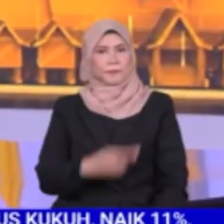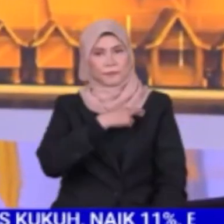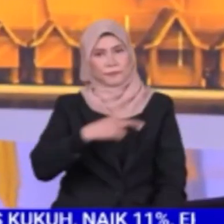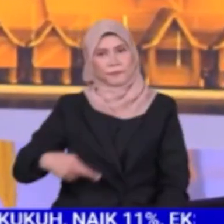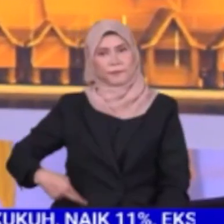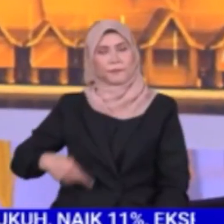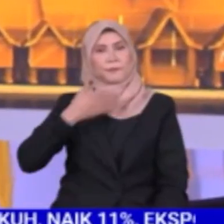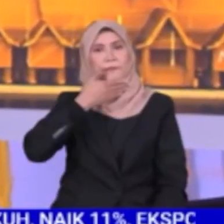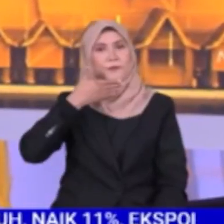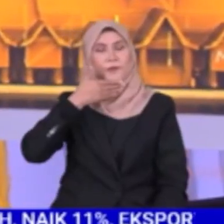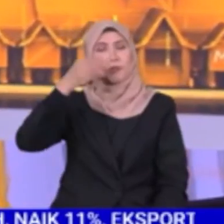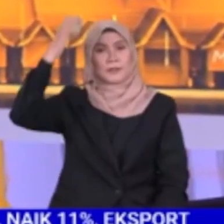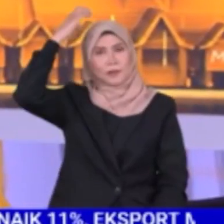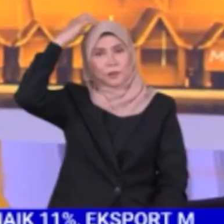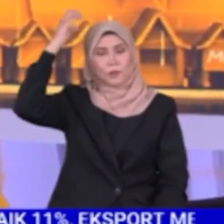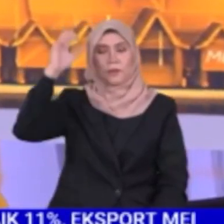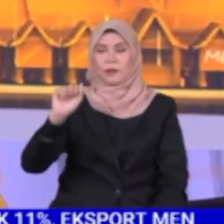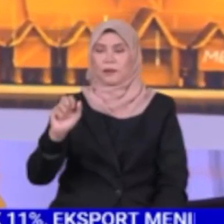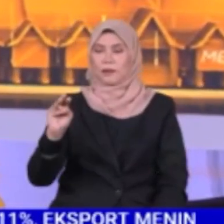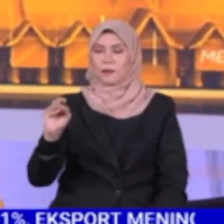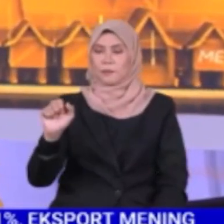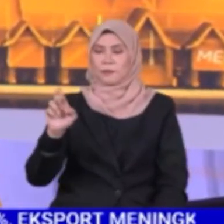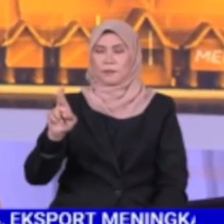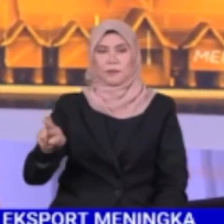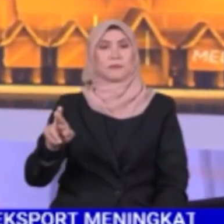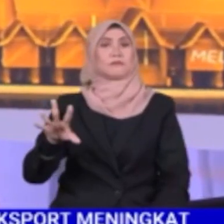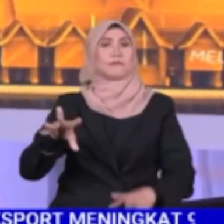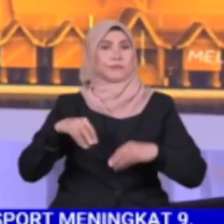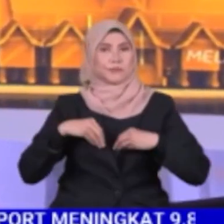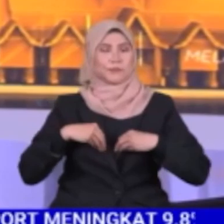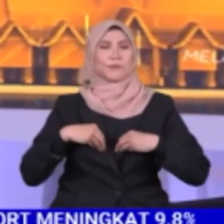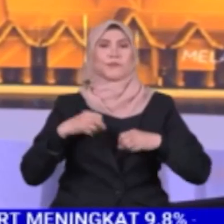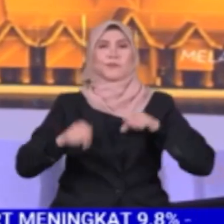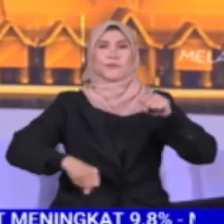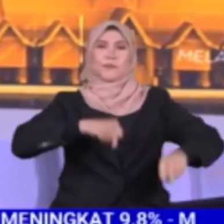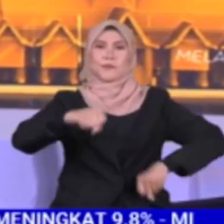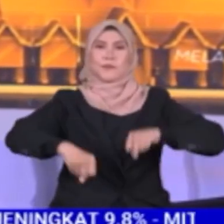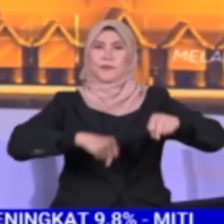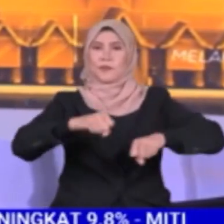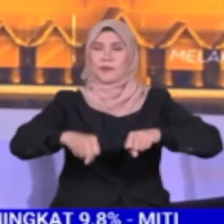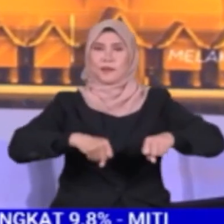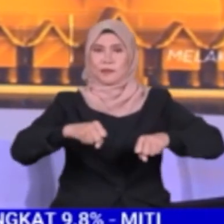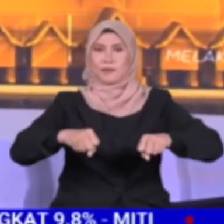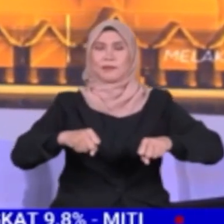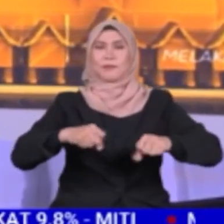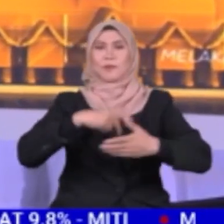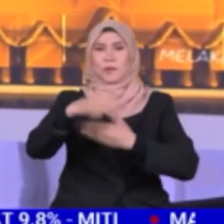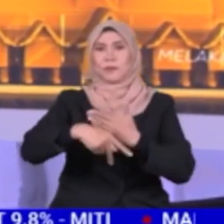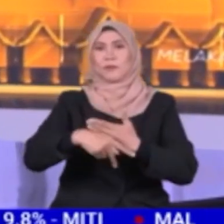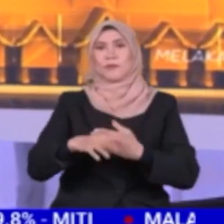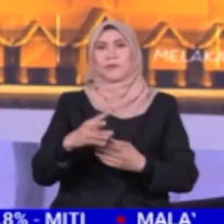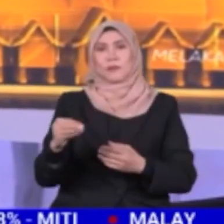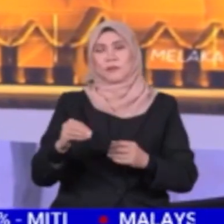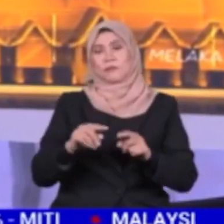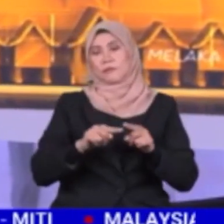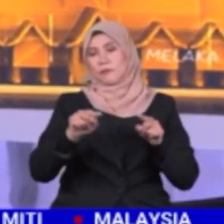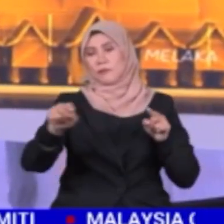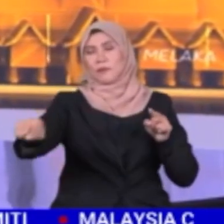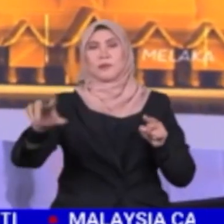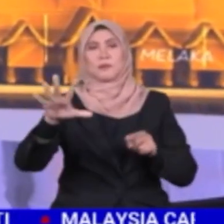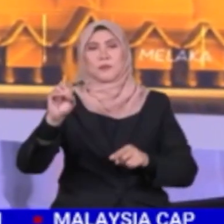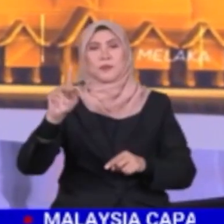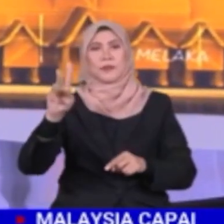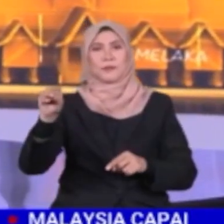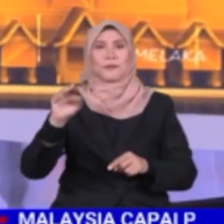raja muda Selangor Tengku Amir Shah berkenan menyertai kayuhan menjunjung kasih 2022 sejauh 50 km di sekitar Klang